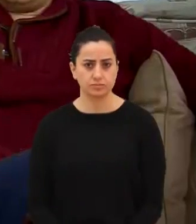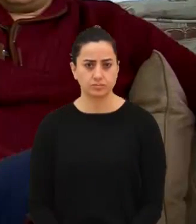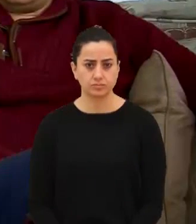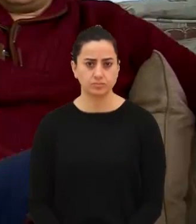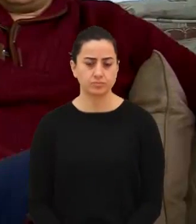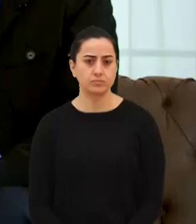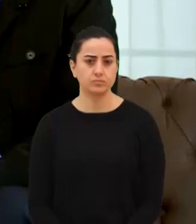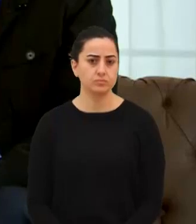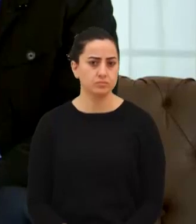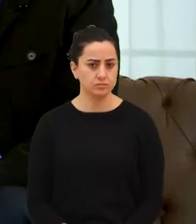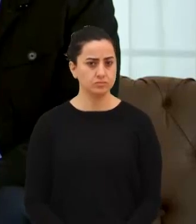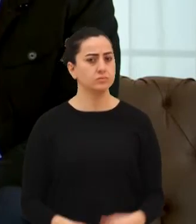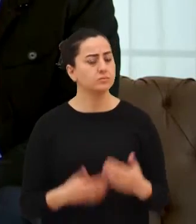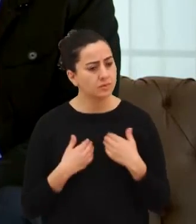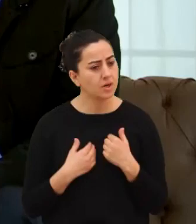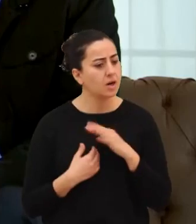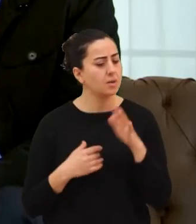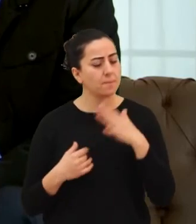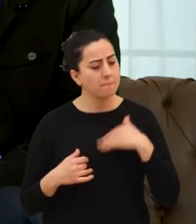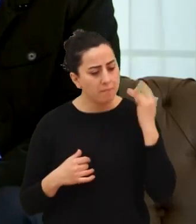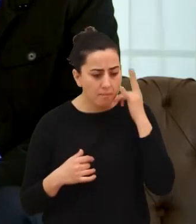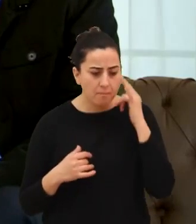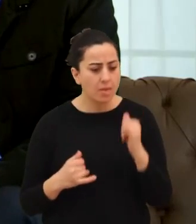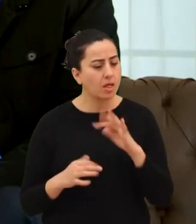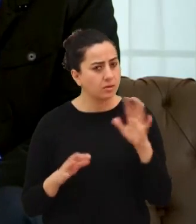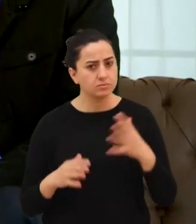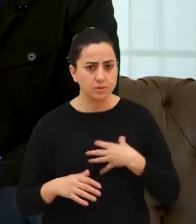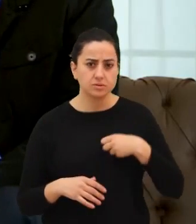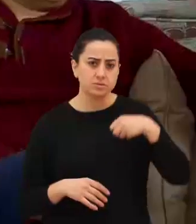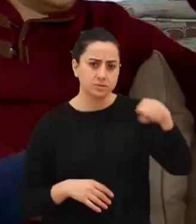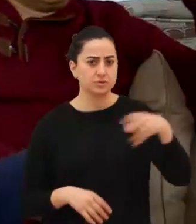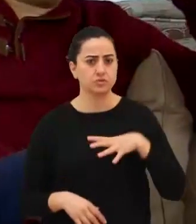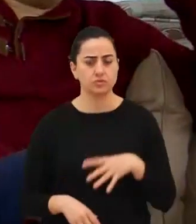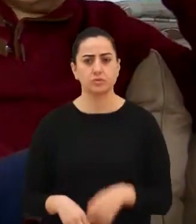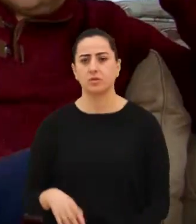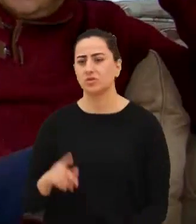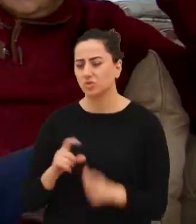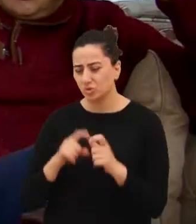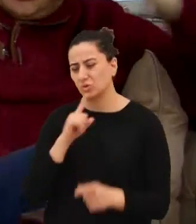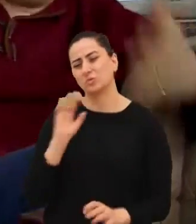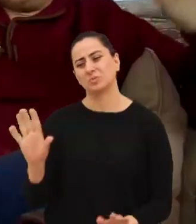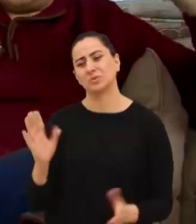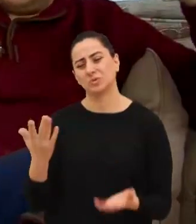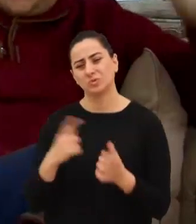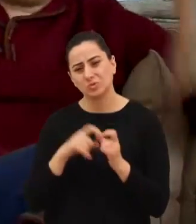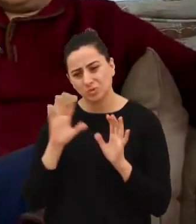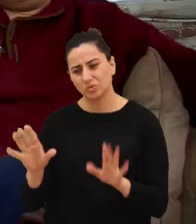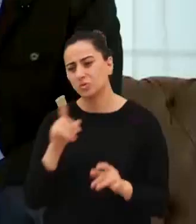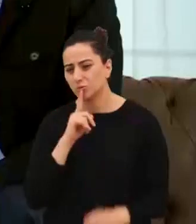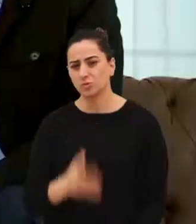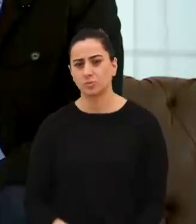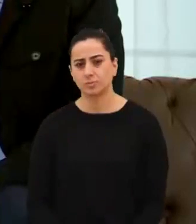Efendim ben her türlü belaya göğüs gererim. Ben götürebilir miyim lütfen? Ya Şükrü dur sus da bir ya. Bir sus da